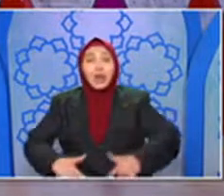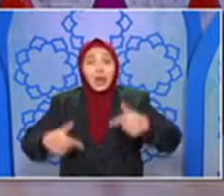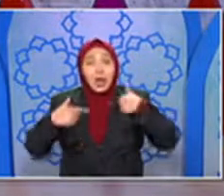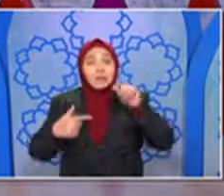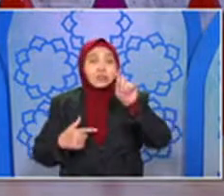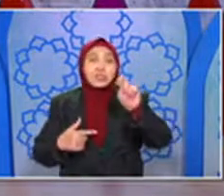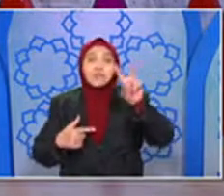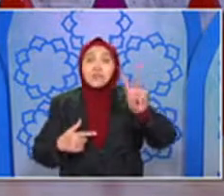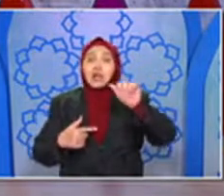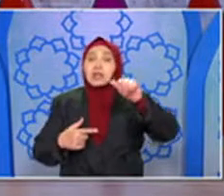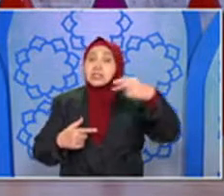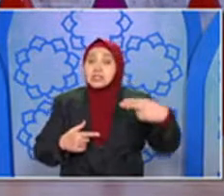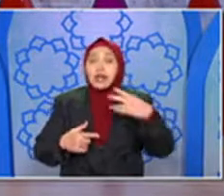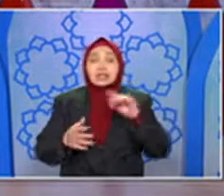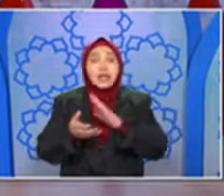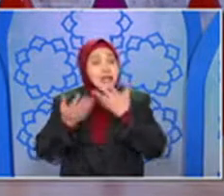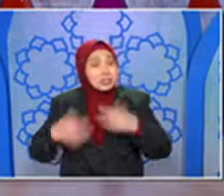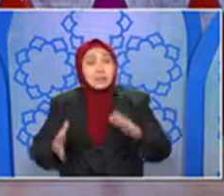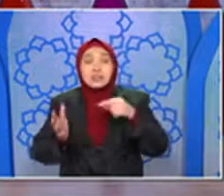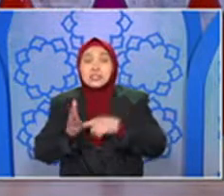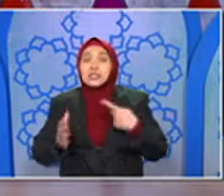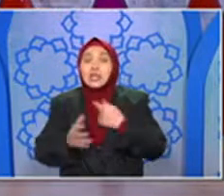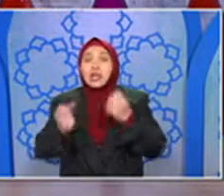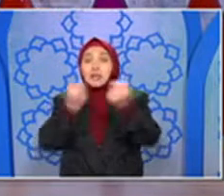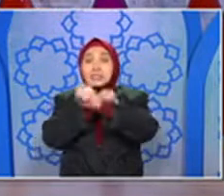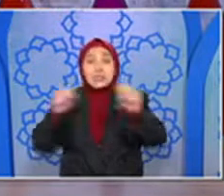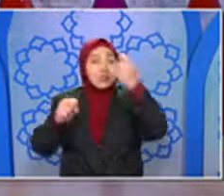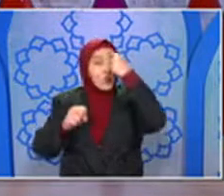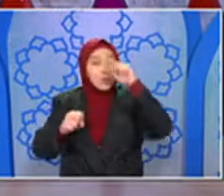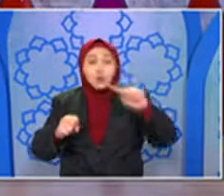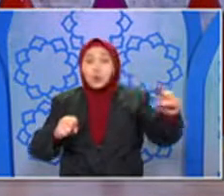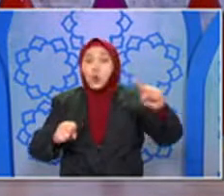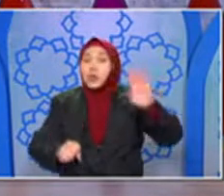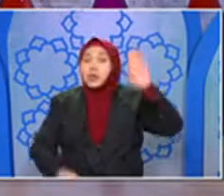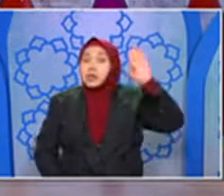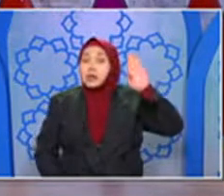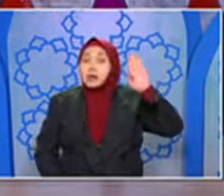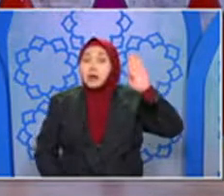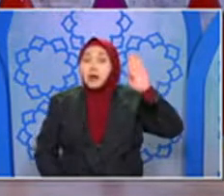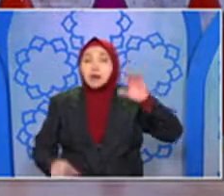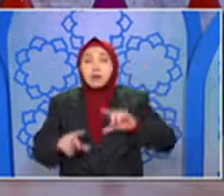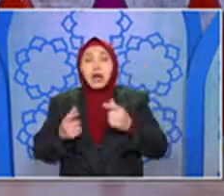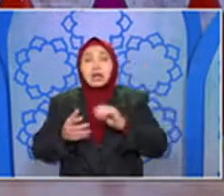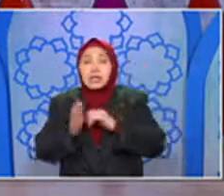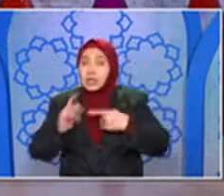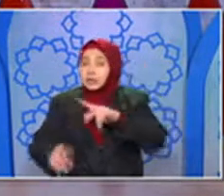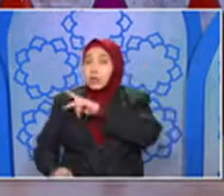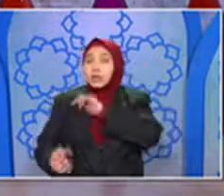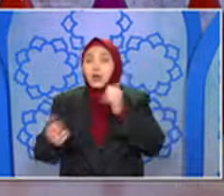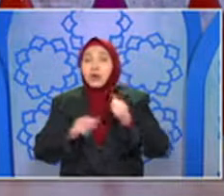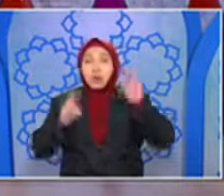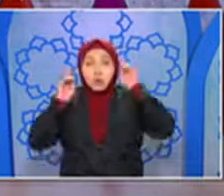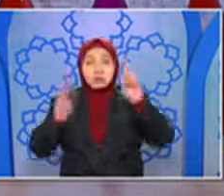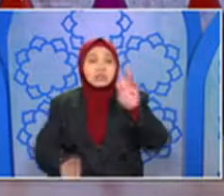Al-Hijrah. Jadi selepas ini kita akan bersedia untuk ikrar Al-Quran yang akan diketuai oleh